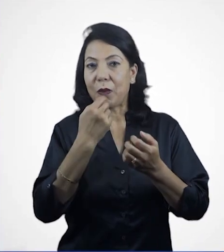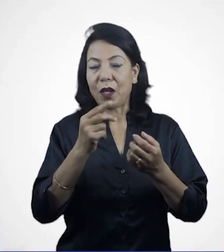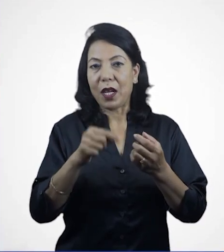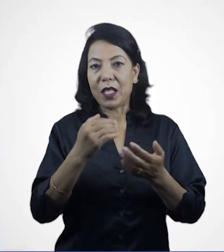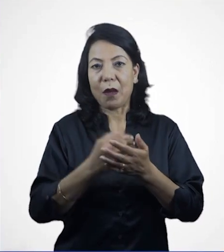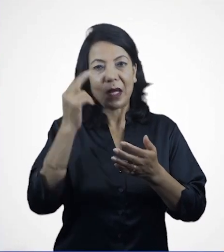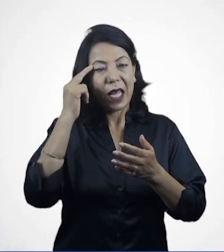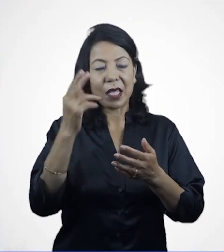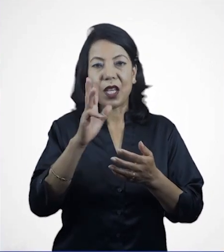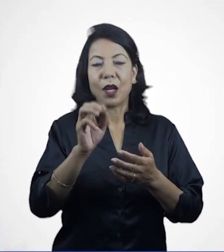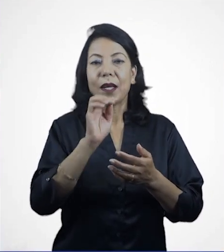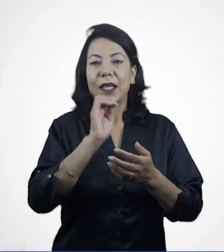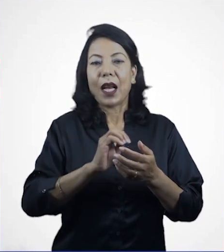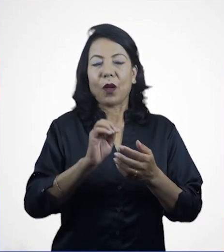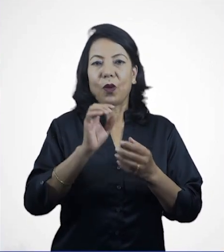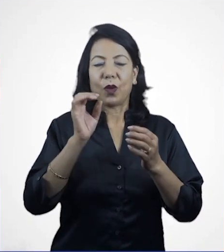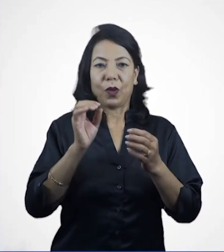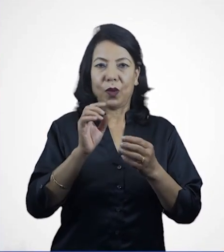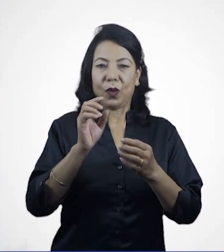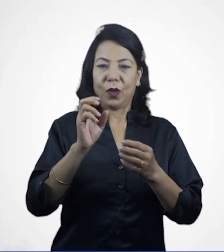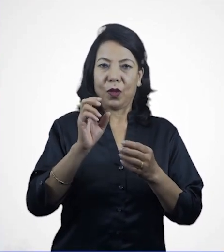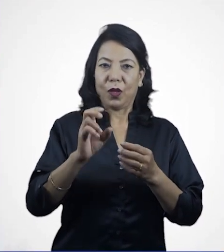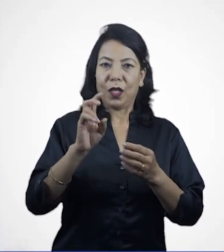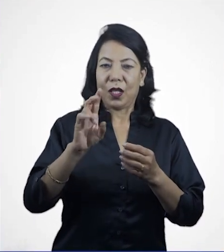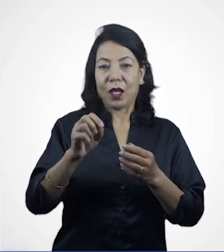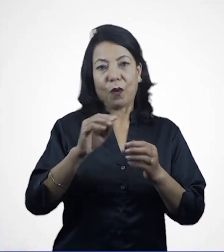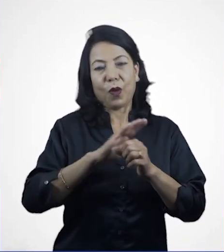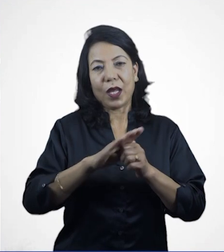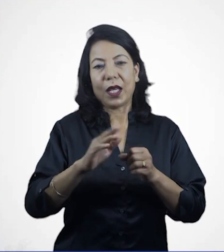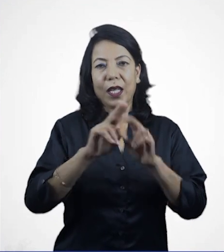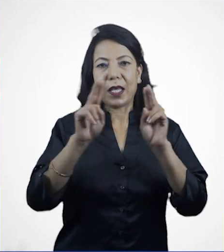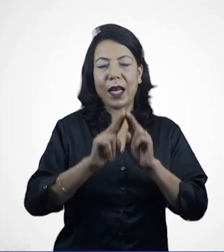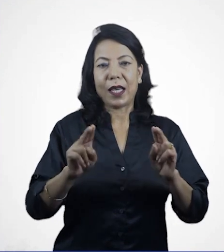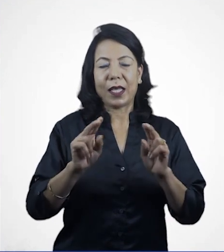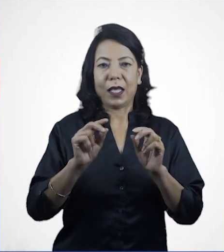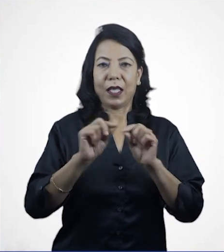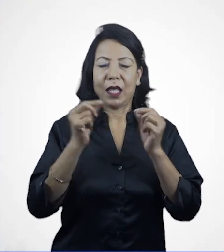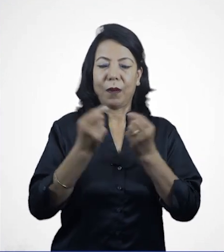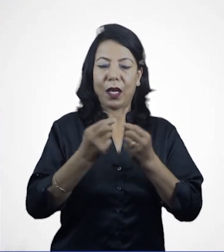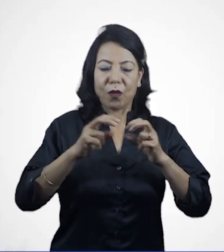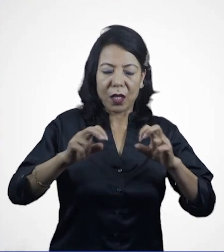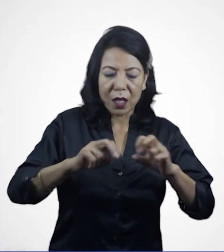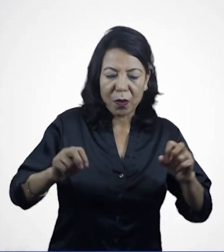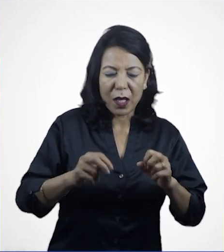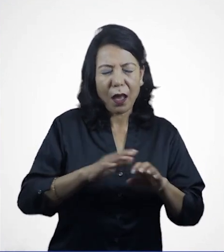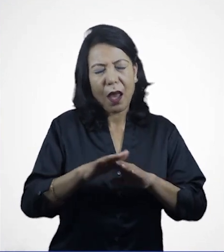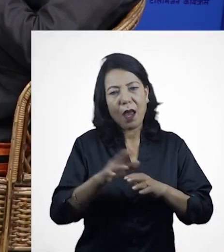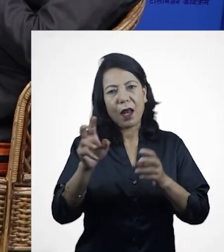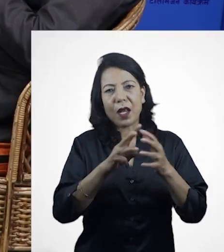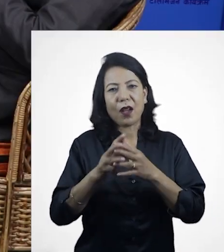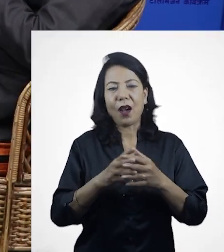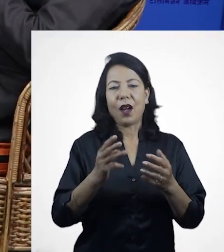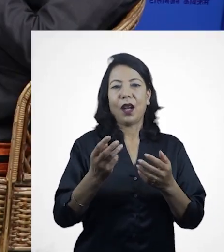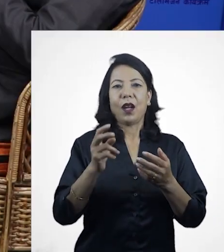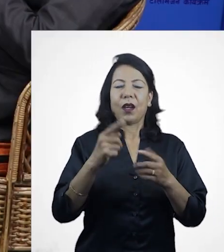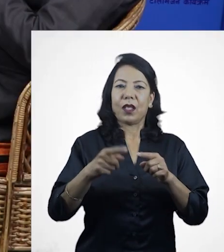अबे साल को दसक भरी नाई इंटरनाशनली एकदमें तेरे इसमा रिशर्च अर भाय मिलियांज अब डॉलर इसमा खर्च भाक